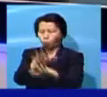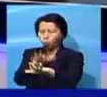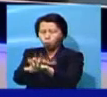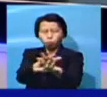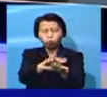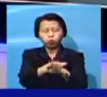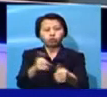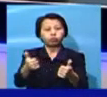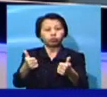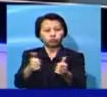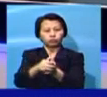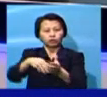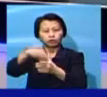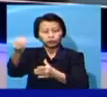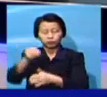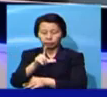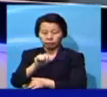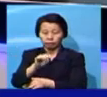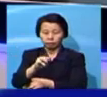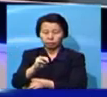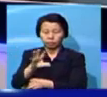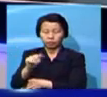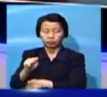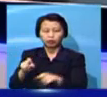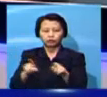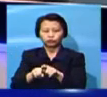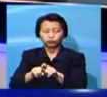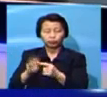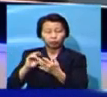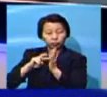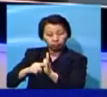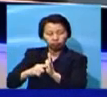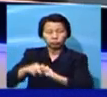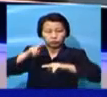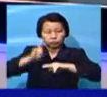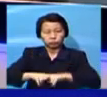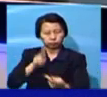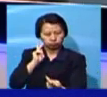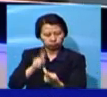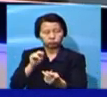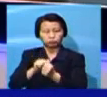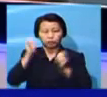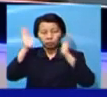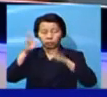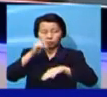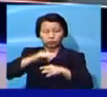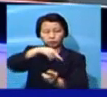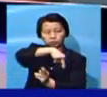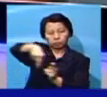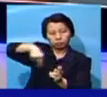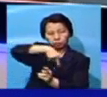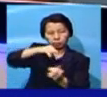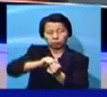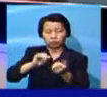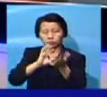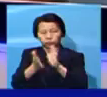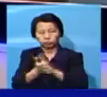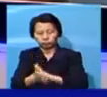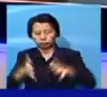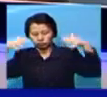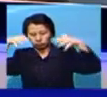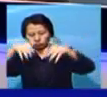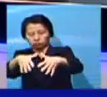luar biasa yang diterima 517 sebagai cerminan kepada kedudukan strategik negara di rantau yang kini menjadi